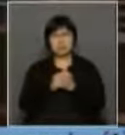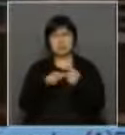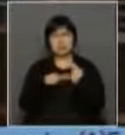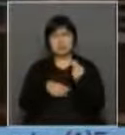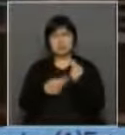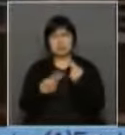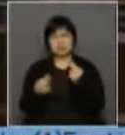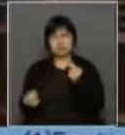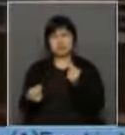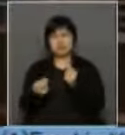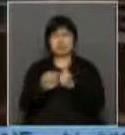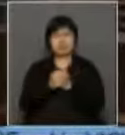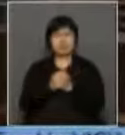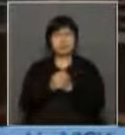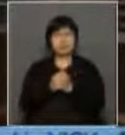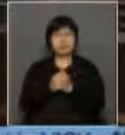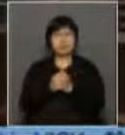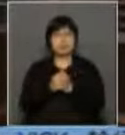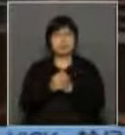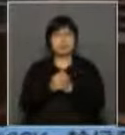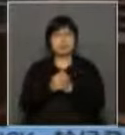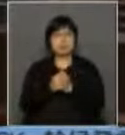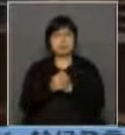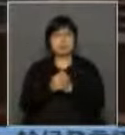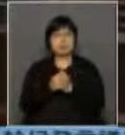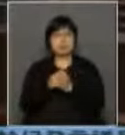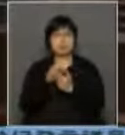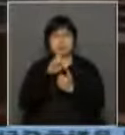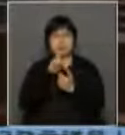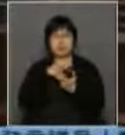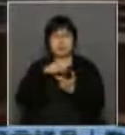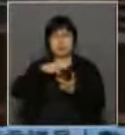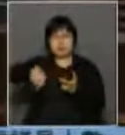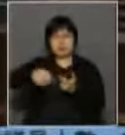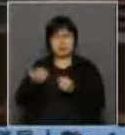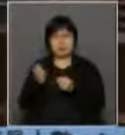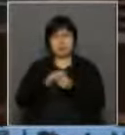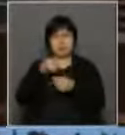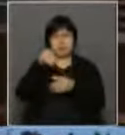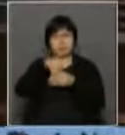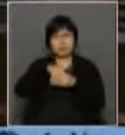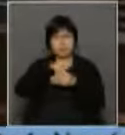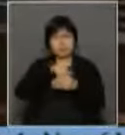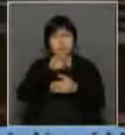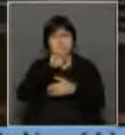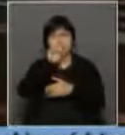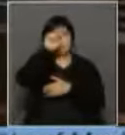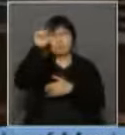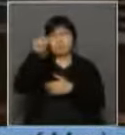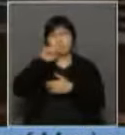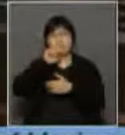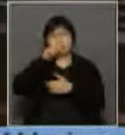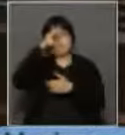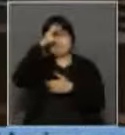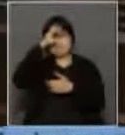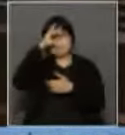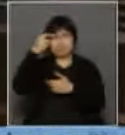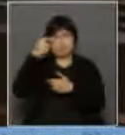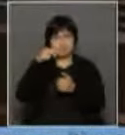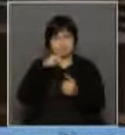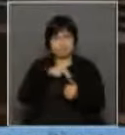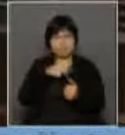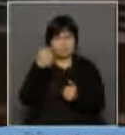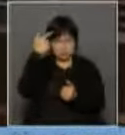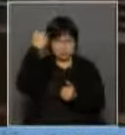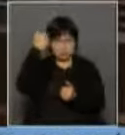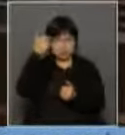10月27日就係一個京士柏嘅補選。我覺得如果任何有政治智慧嘅官員，冇